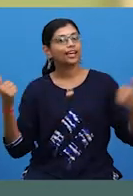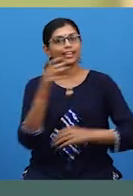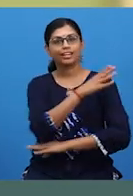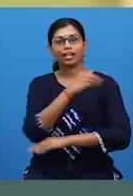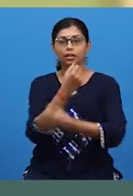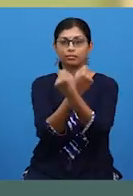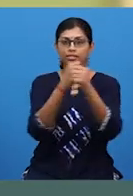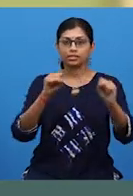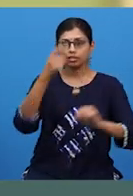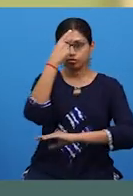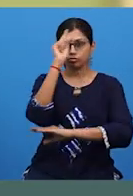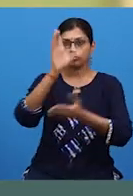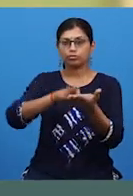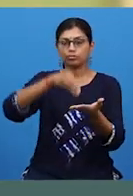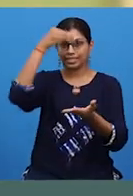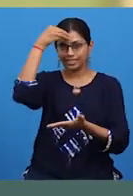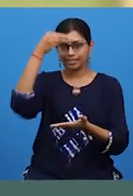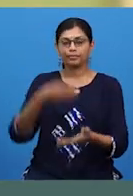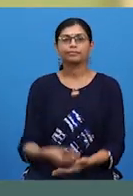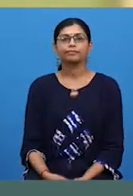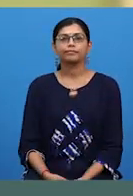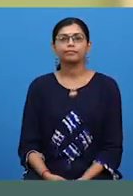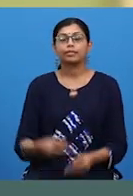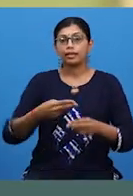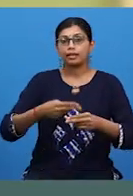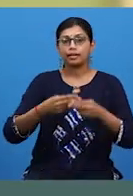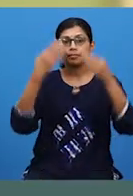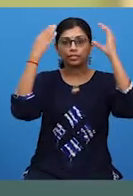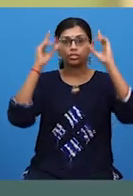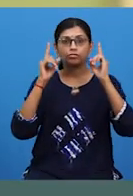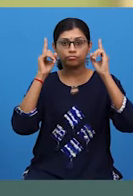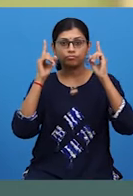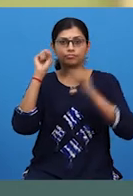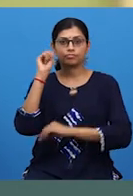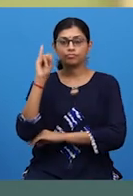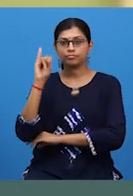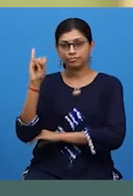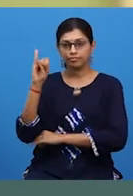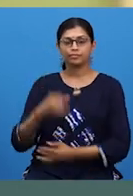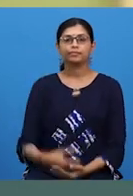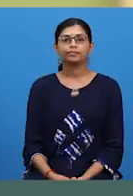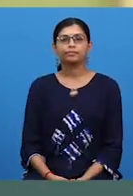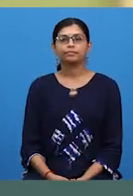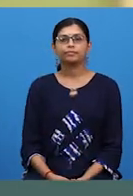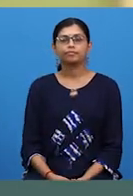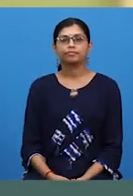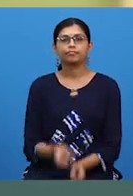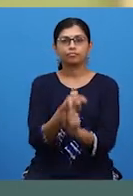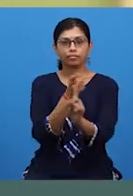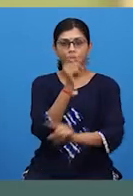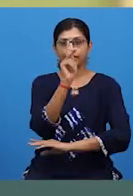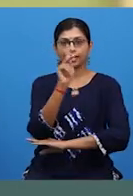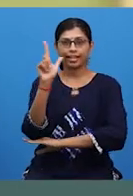untuk pembelajaran pada hari ini. Nama cikgu, Cikgu C. Cikgu mengajar di SMK Taman